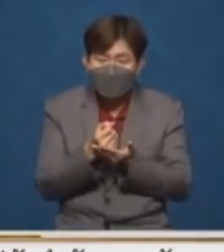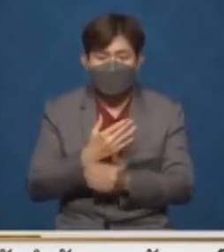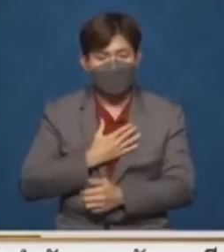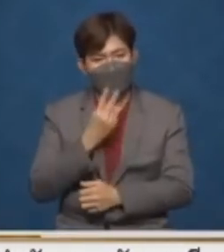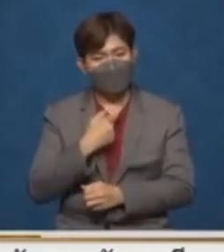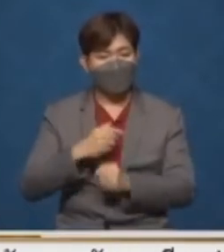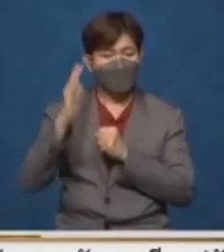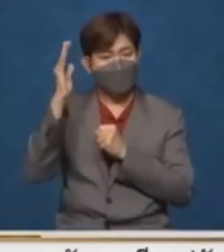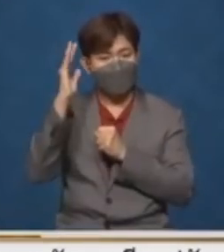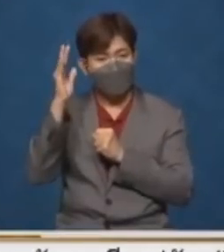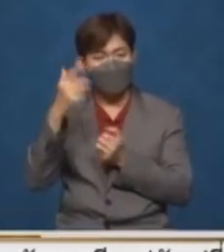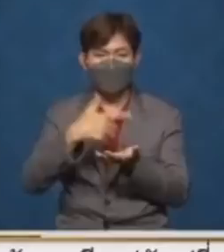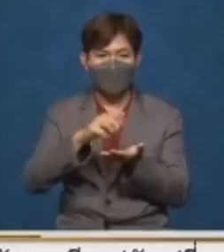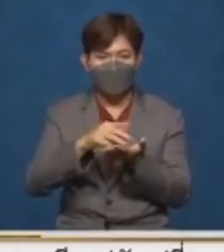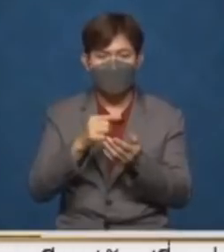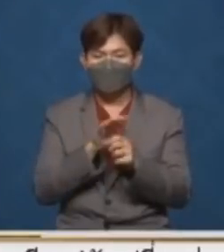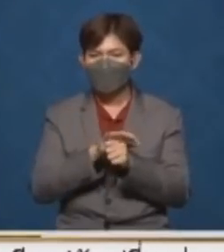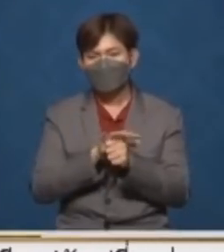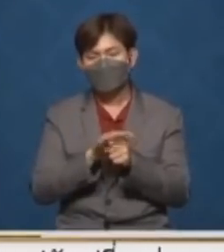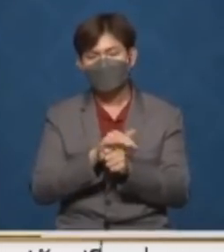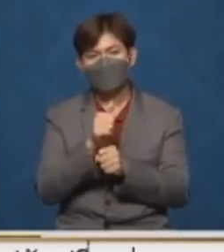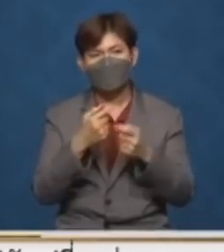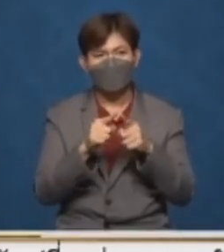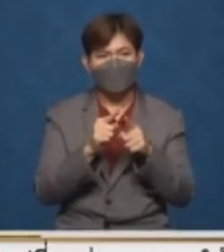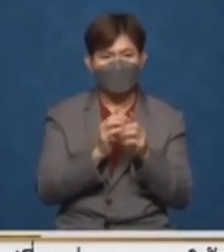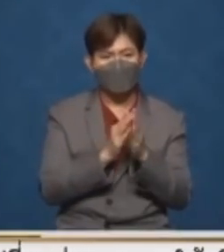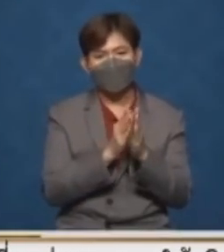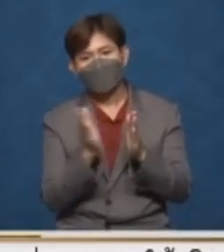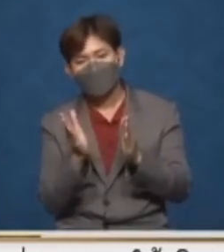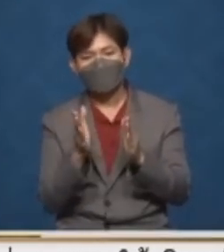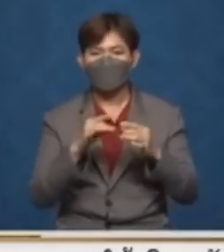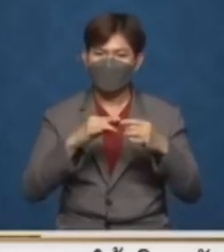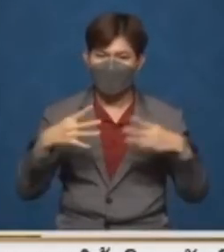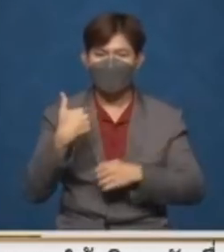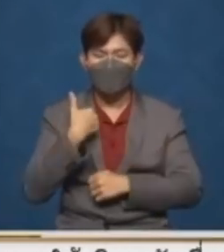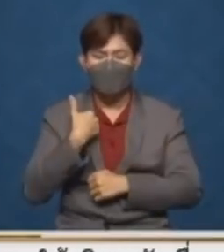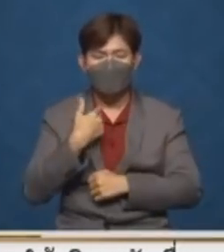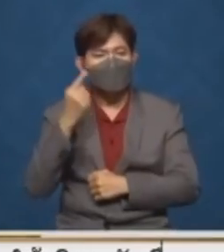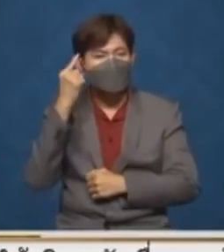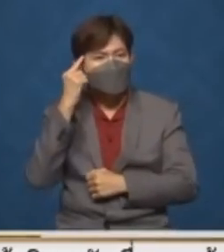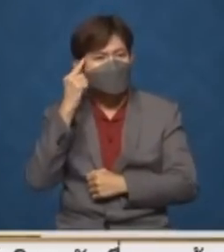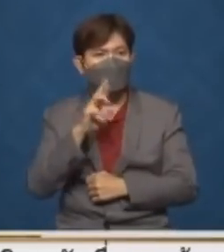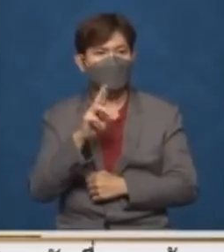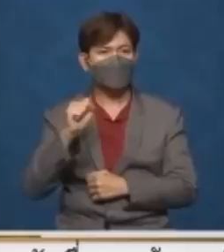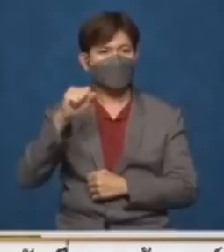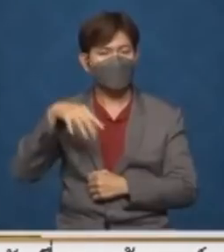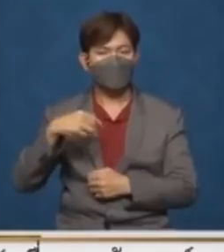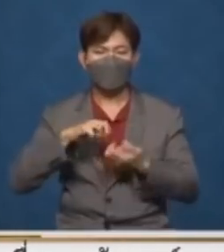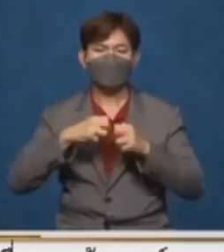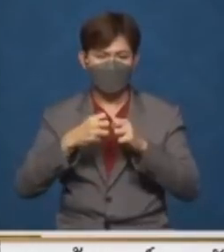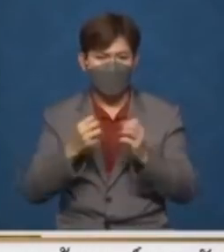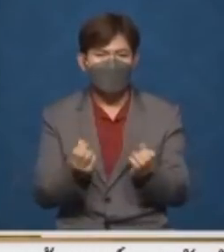ท่านพวกมพปรายท่านก็ อยู่ในกรอพอสมกวลแต่ท่านก็หลุดมากไปซึผมกินว่ามัทำใหสราภาเราเเ แ intervene